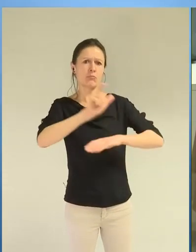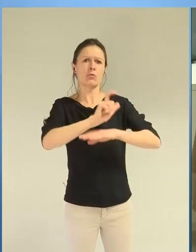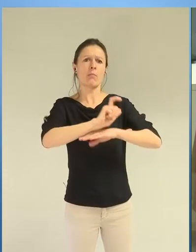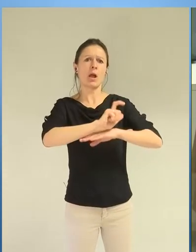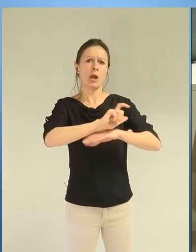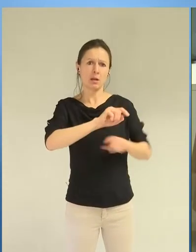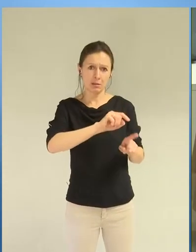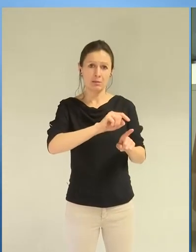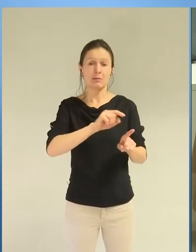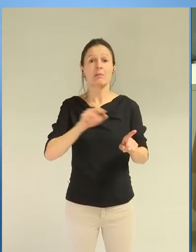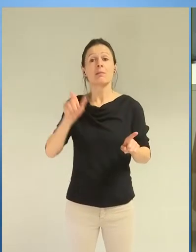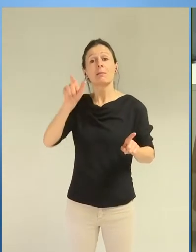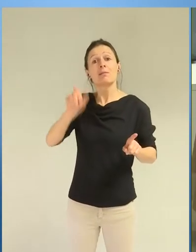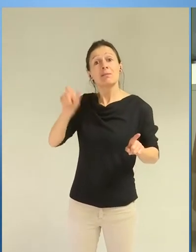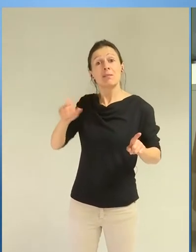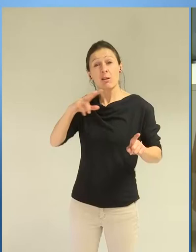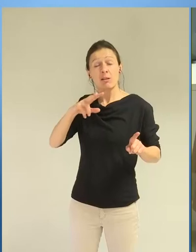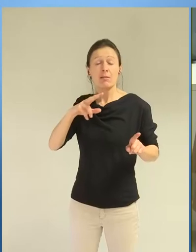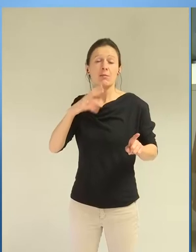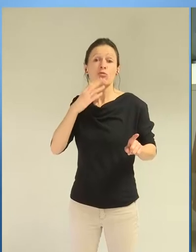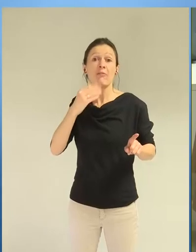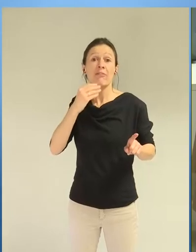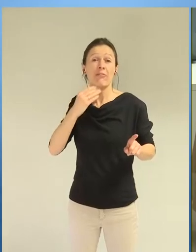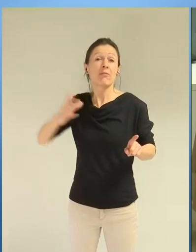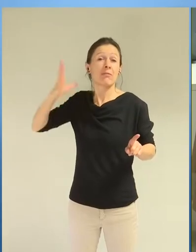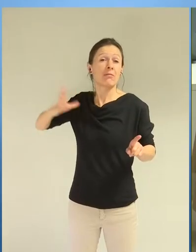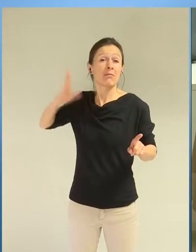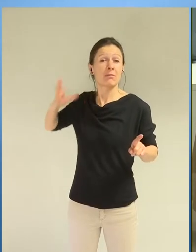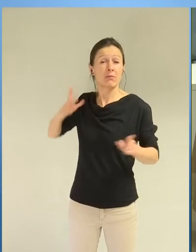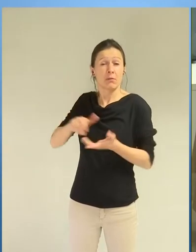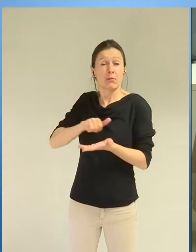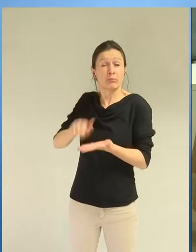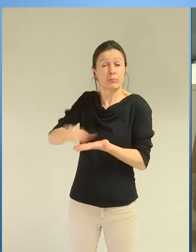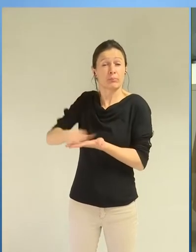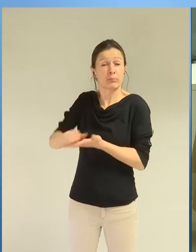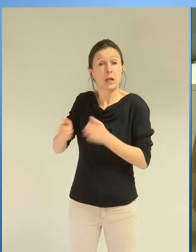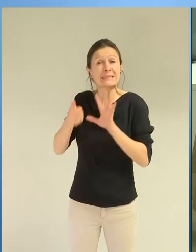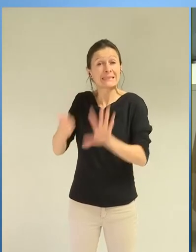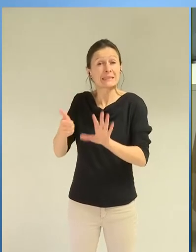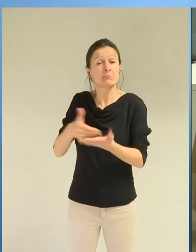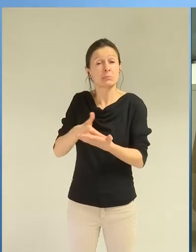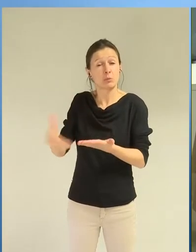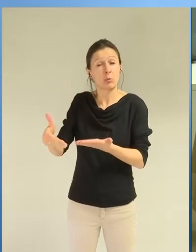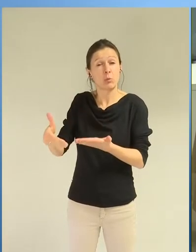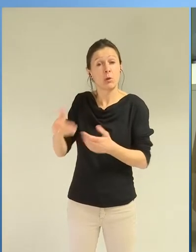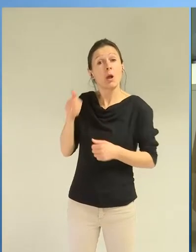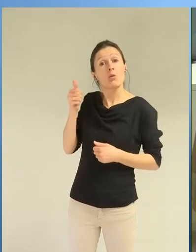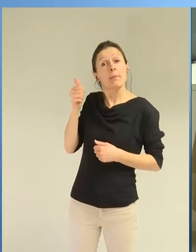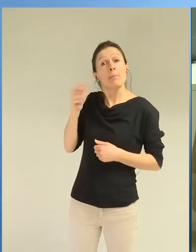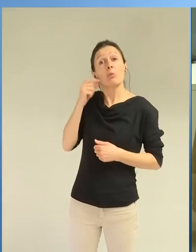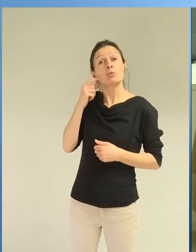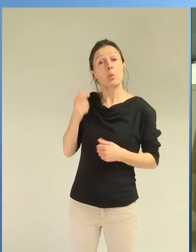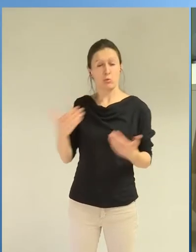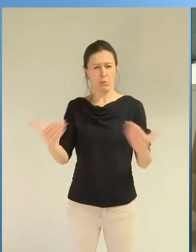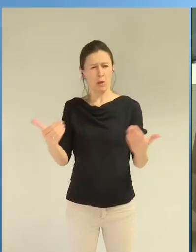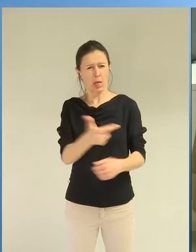et organisées de six millions de juifs car c'est bien de cela qu'il s'agit quand est représenté